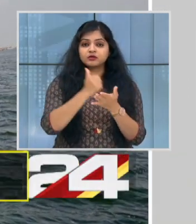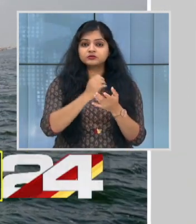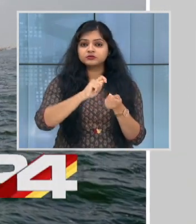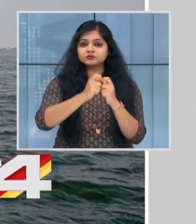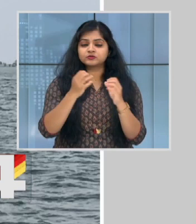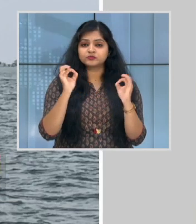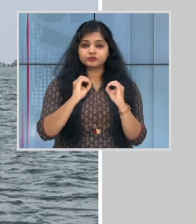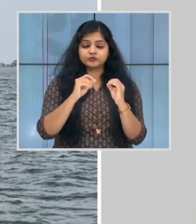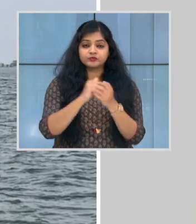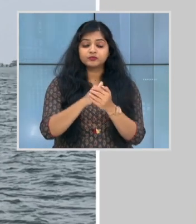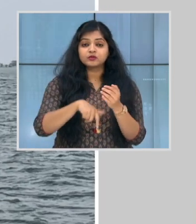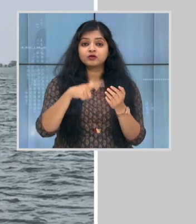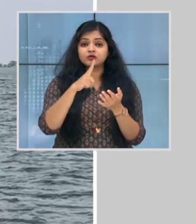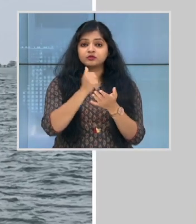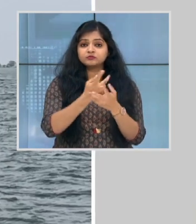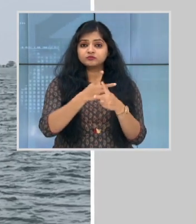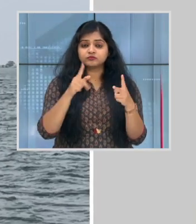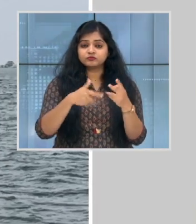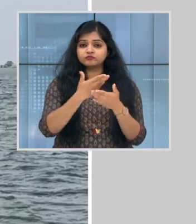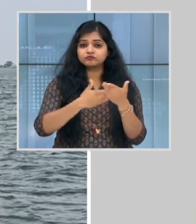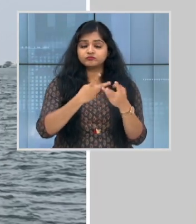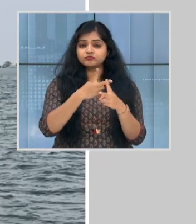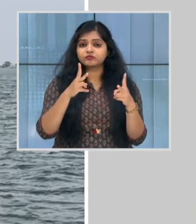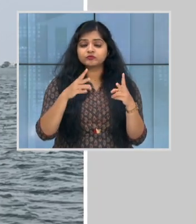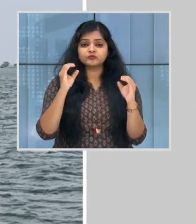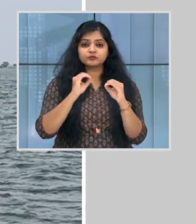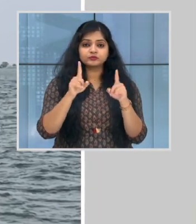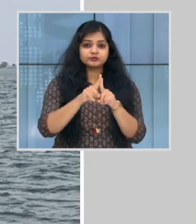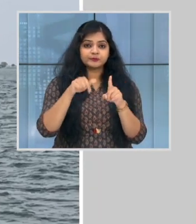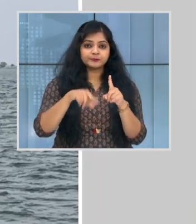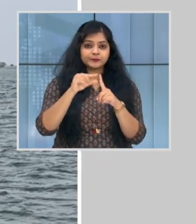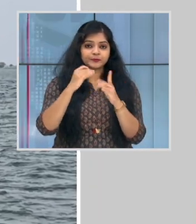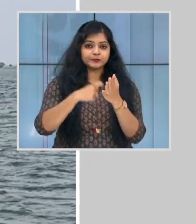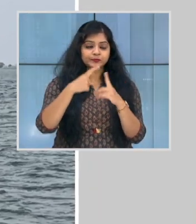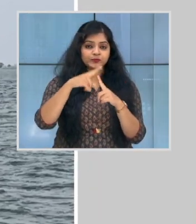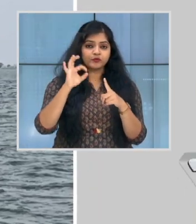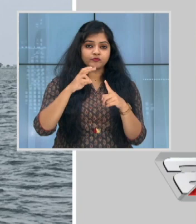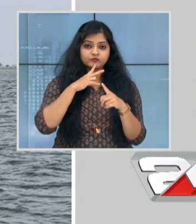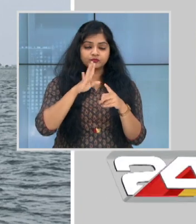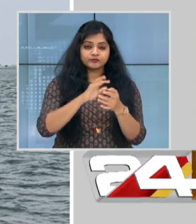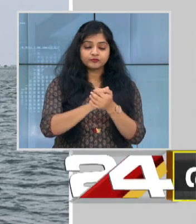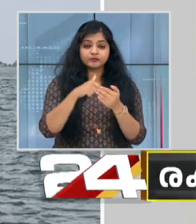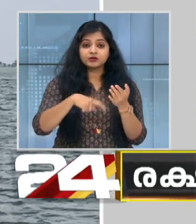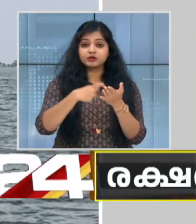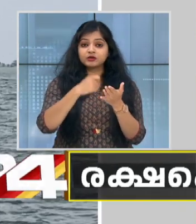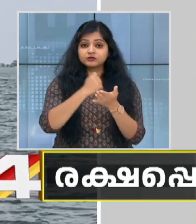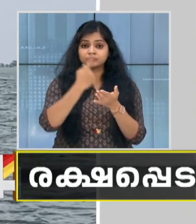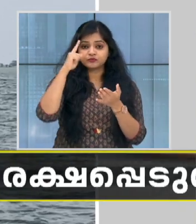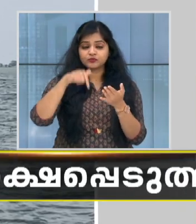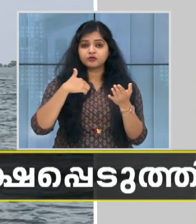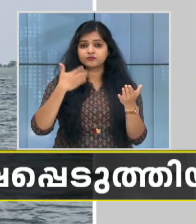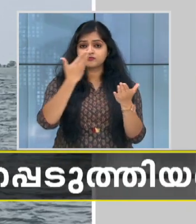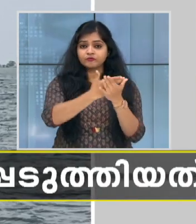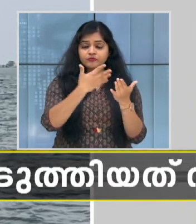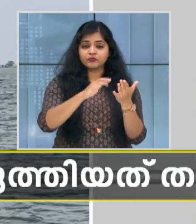മറ്റ് മതിയായ രേഖകൾ ഇല്ല എന്ന് പോർട്ട് ഓഫീസ് പ്രാഥമികമായി കണ്ടെത്തിയിട്ടുണ്ട്. പക്ഷേ ഇവർ ഇത് ലൈസൻസിന് വേണ്ടി രജിസ്ട്രേഷന് വേണ്ടി അപേക്ഷിച്ചിട്ടുണ്ട്.